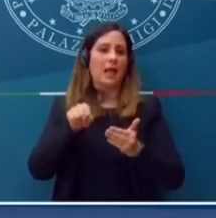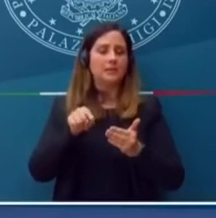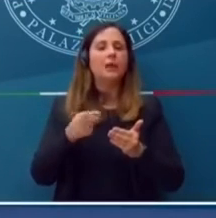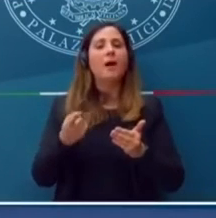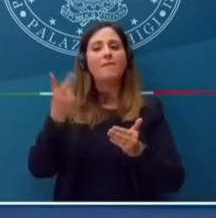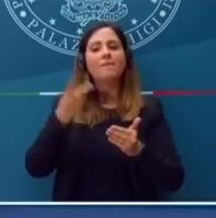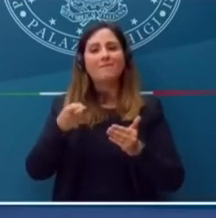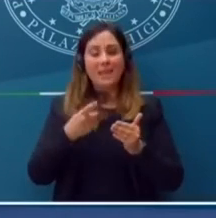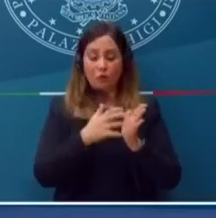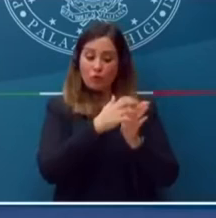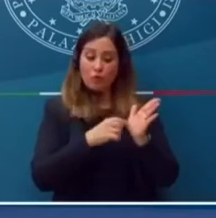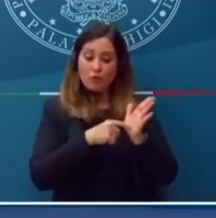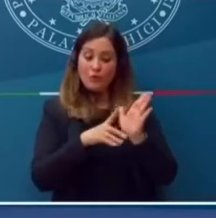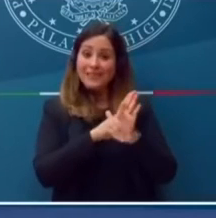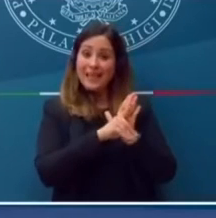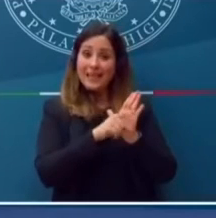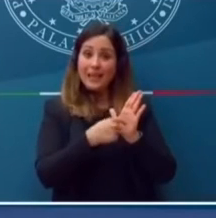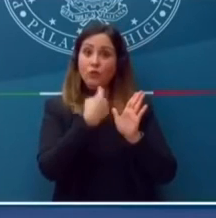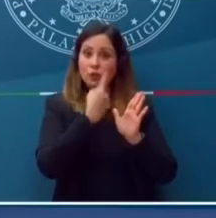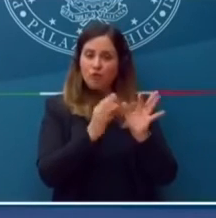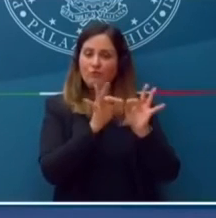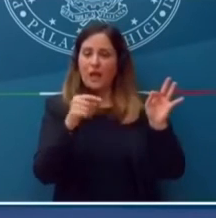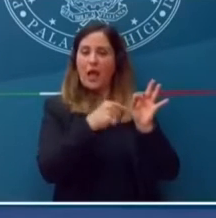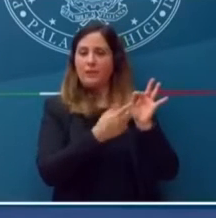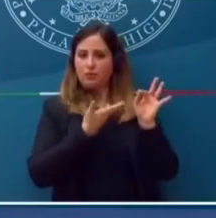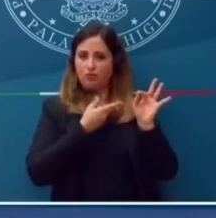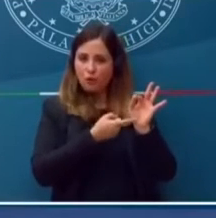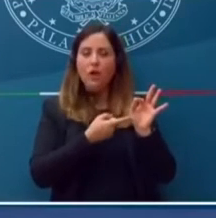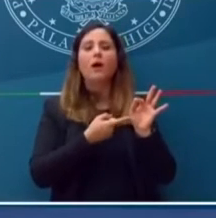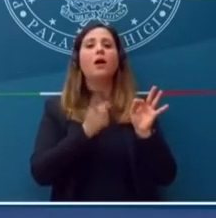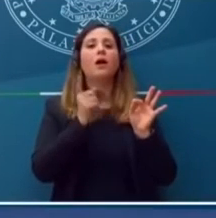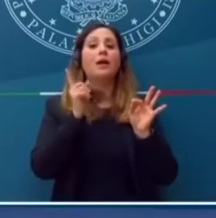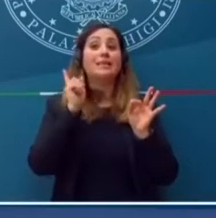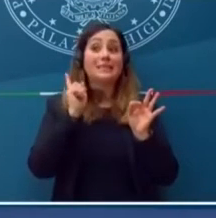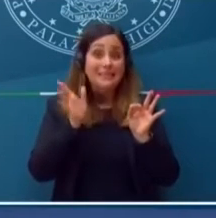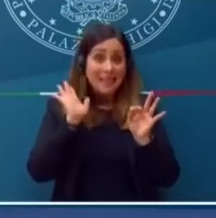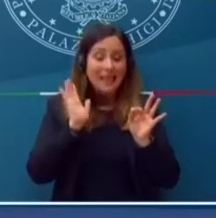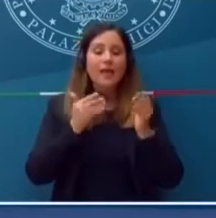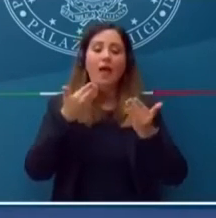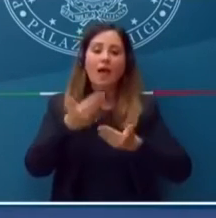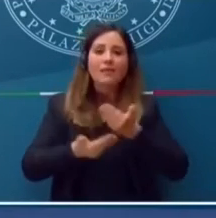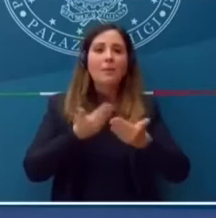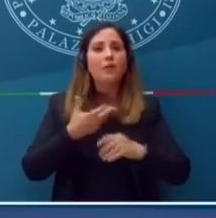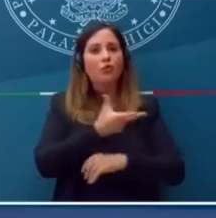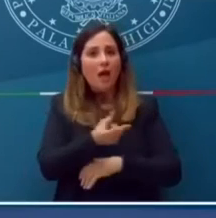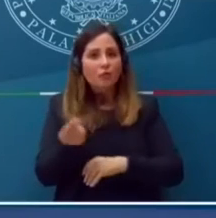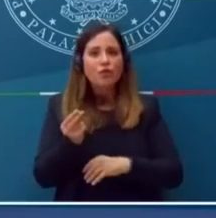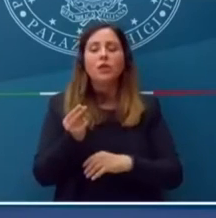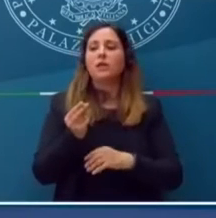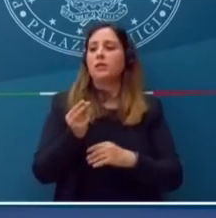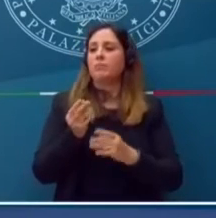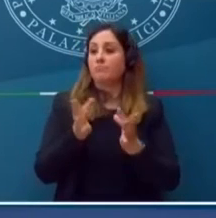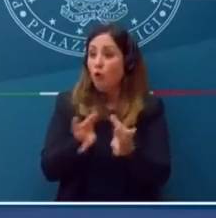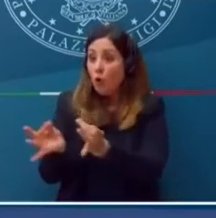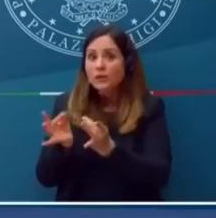frase che qualora l'andamento delle vaccinazioni, tanto per ripetere un'altra volta, l'andamento dei contagi